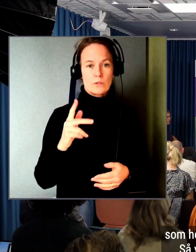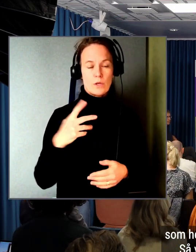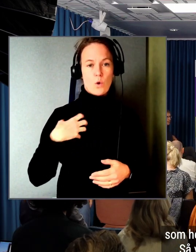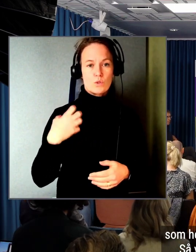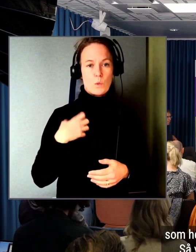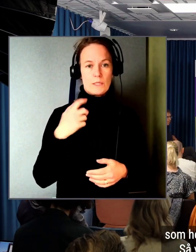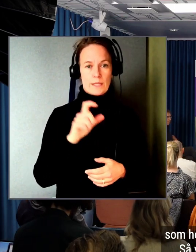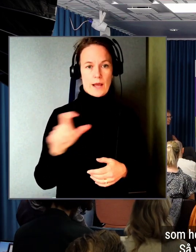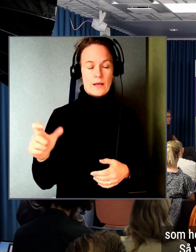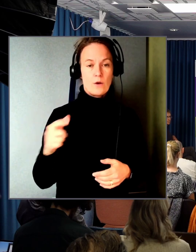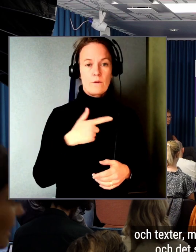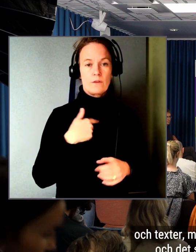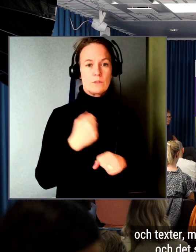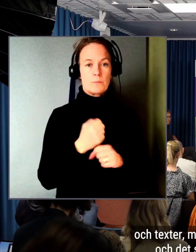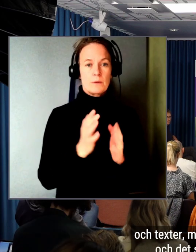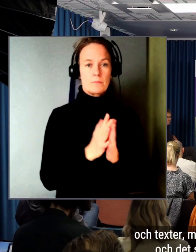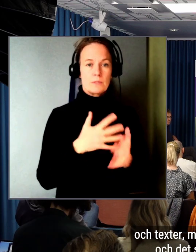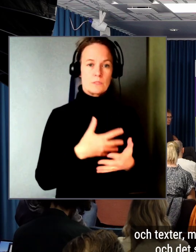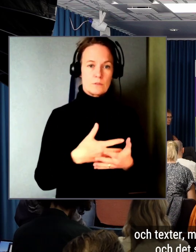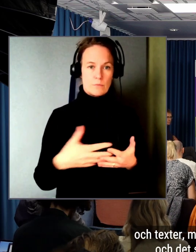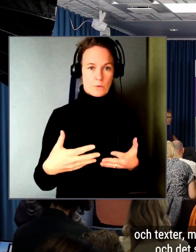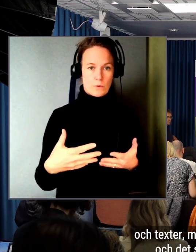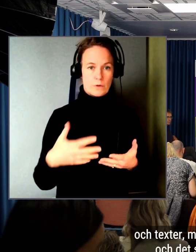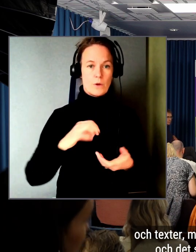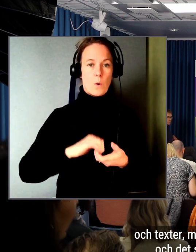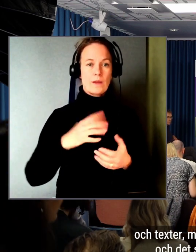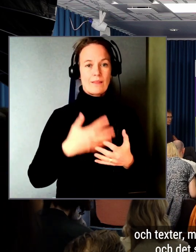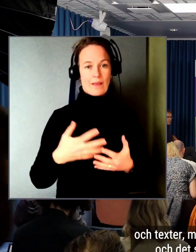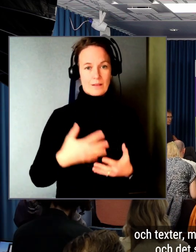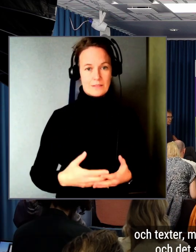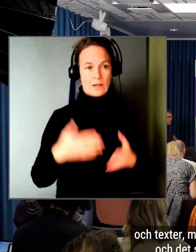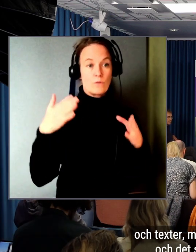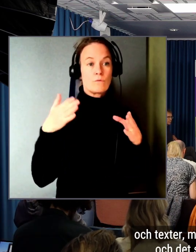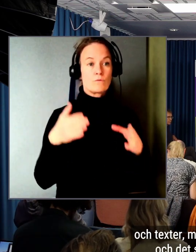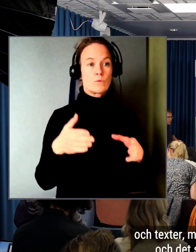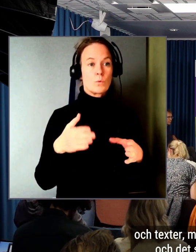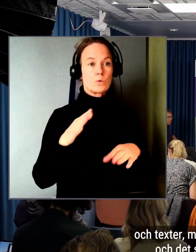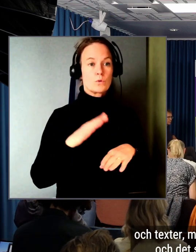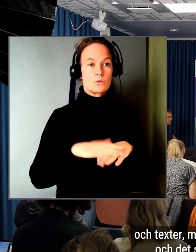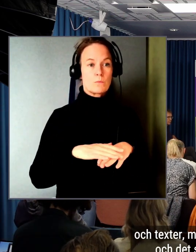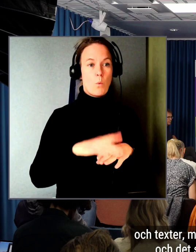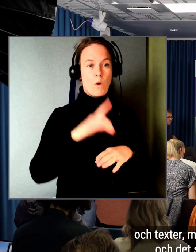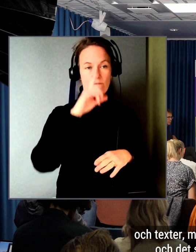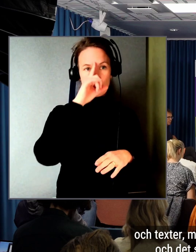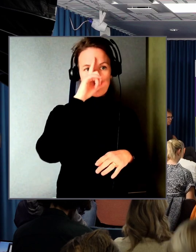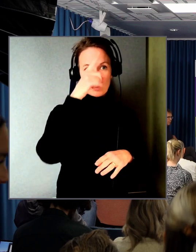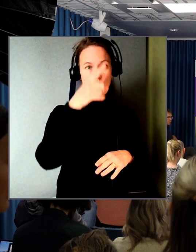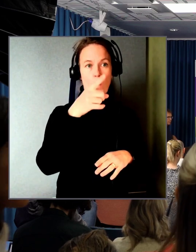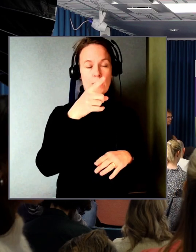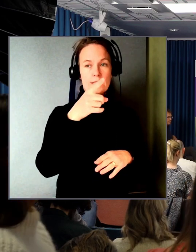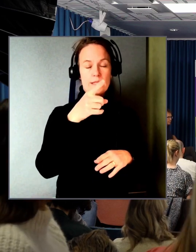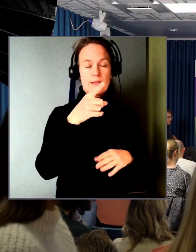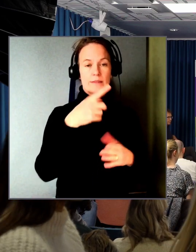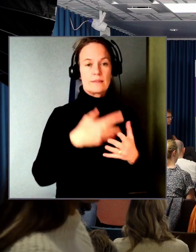eh språk och texter eh med fokus på begripliga texter och det som kallas för klarspråk